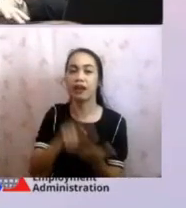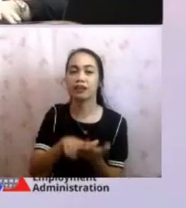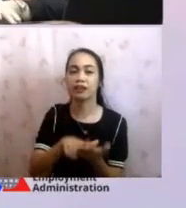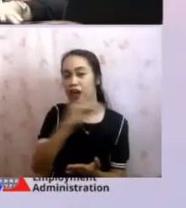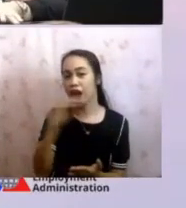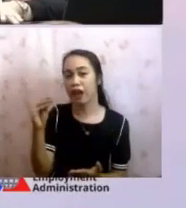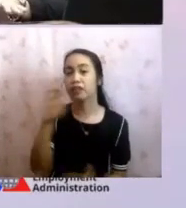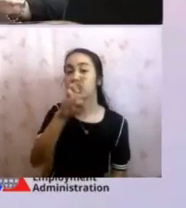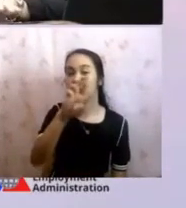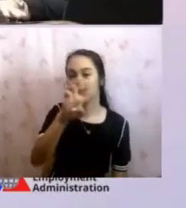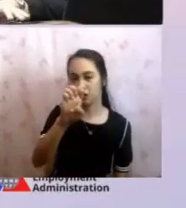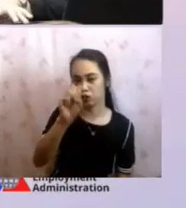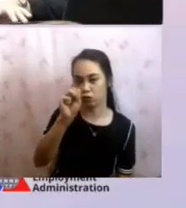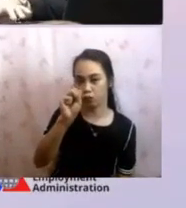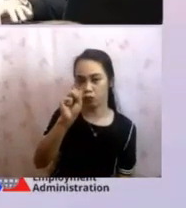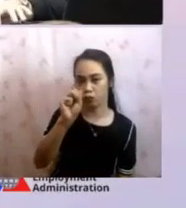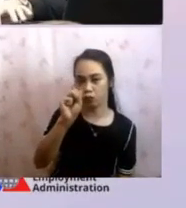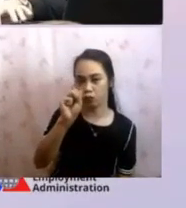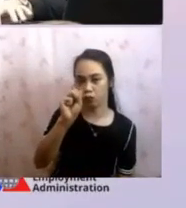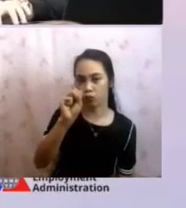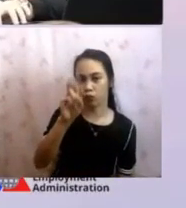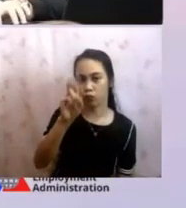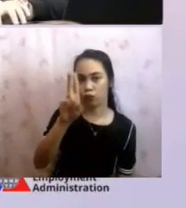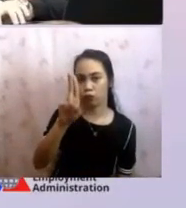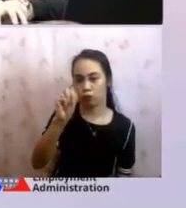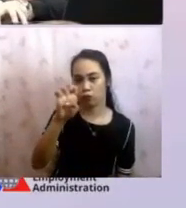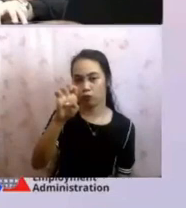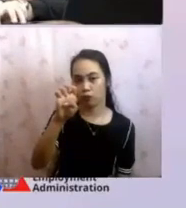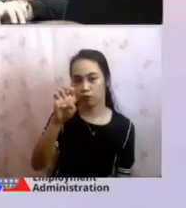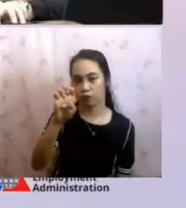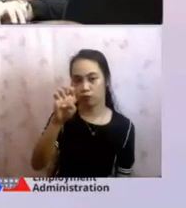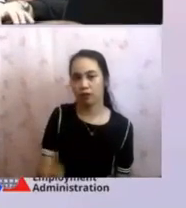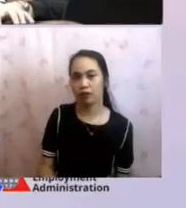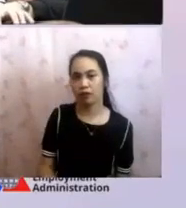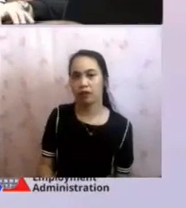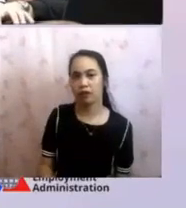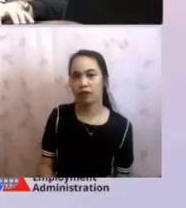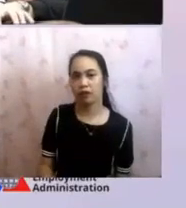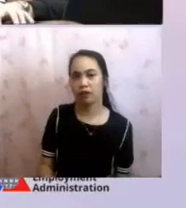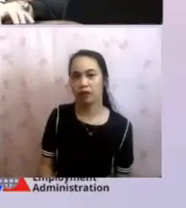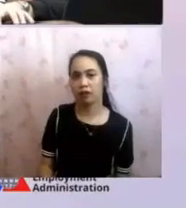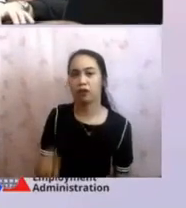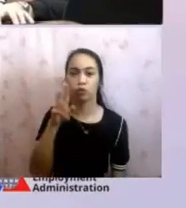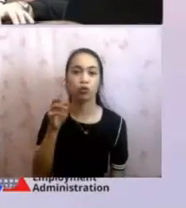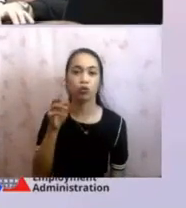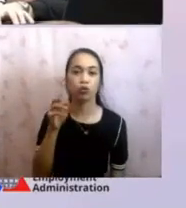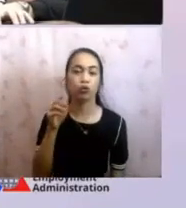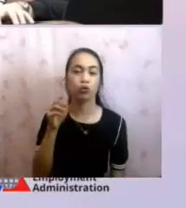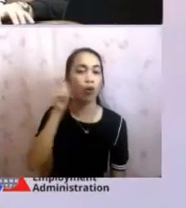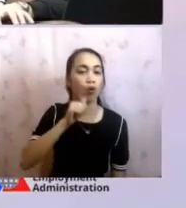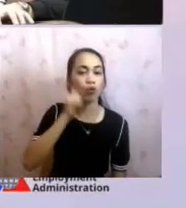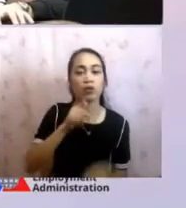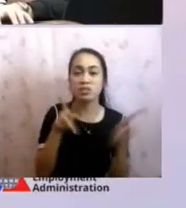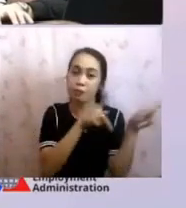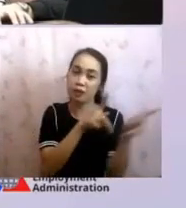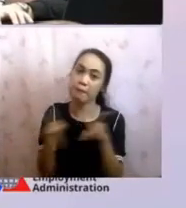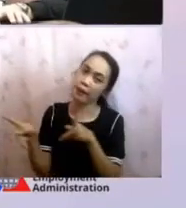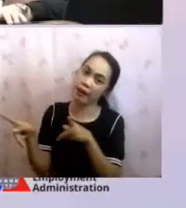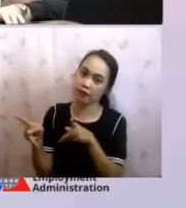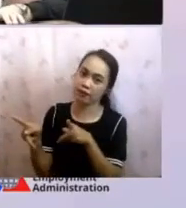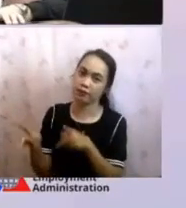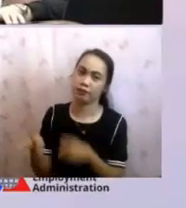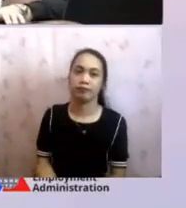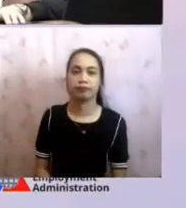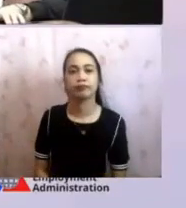you are prepared for that day nga ni-apply ka. Always be prepared. Next is, do